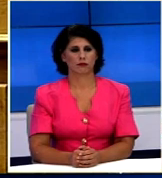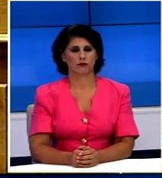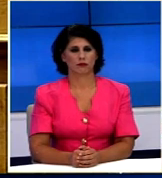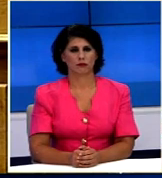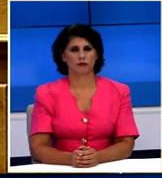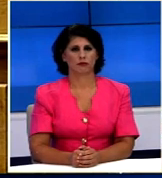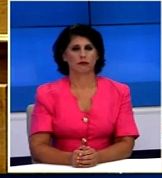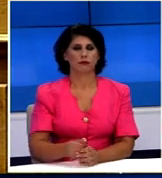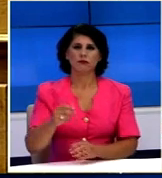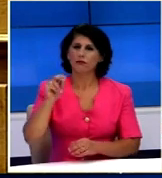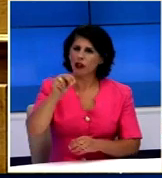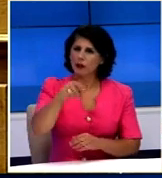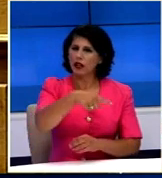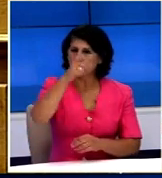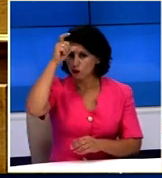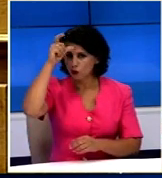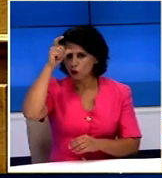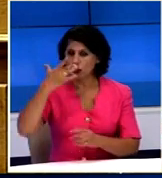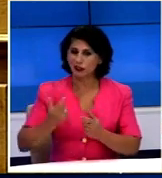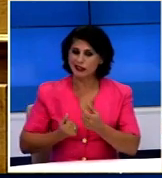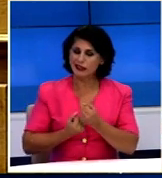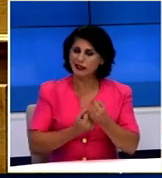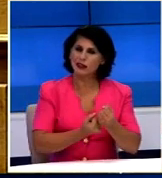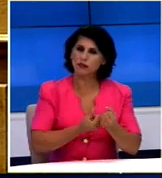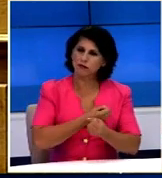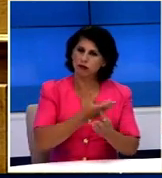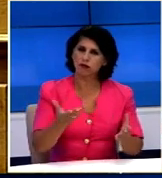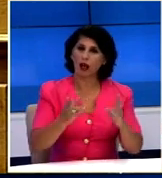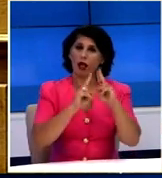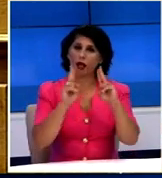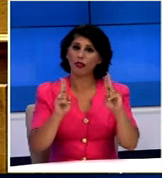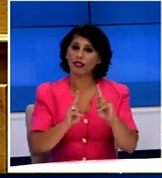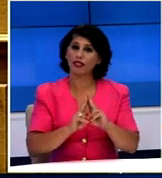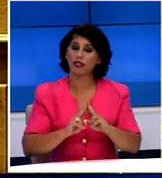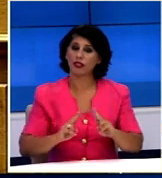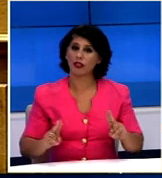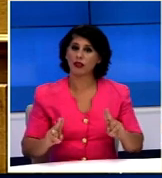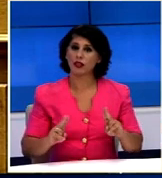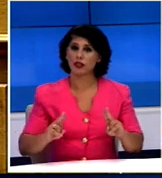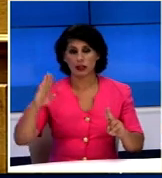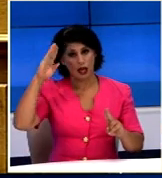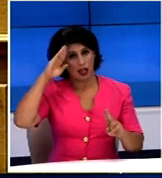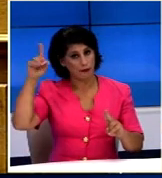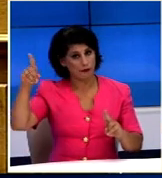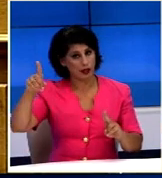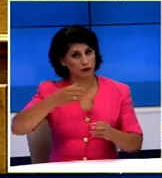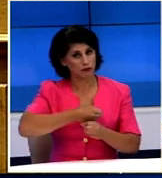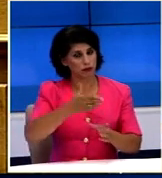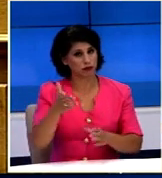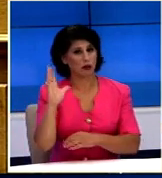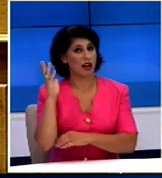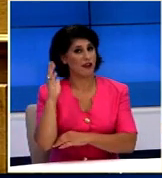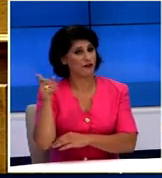αξιοποιώντας τη στήριξη που της παρέχει ο διεθνής παράγοντας, που της παρέχουν οι Ηνωμένες Πολιτείες Αμερικής στη Λιβύη,